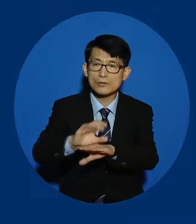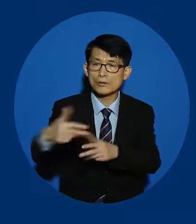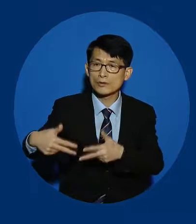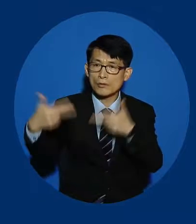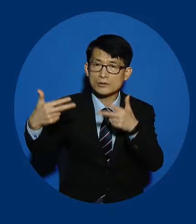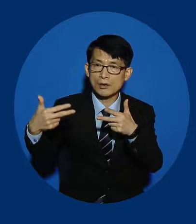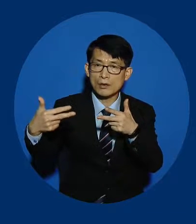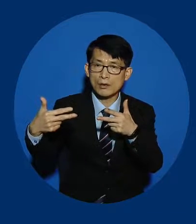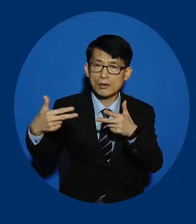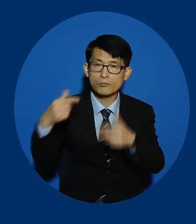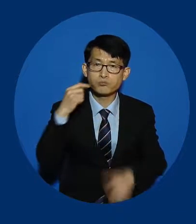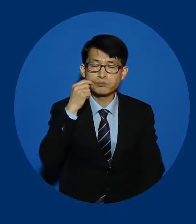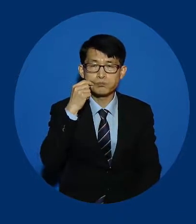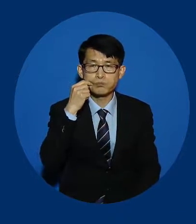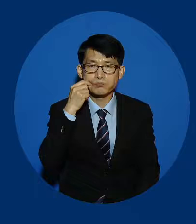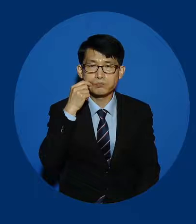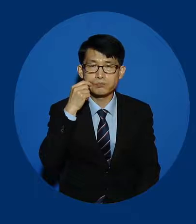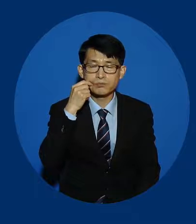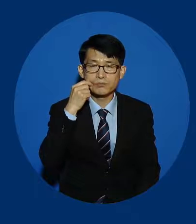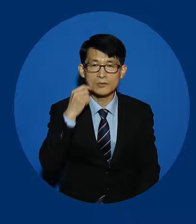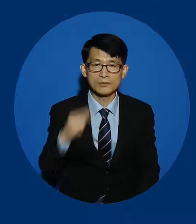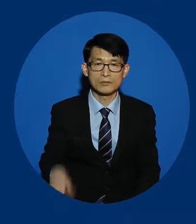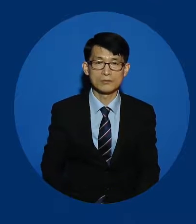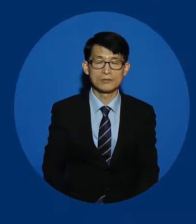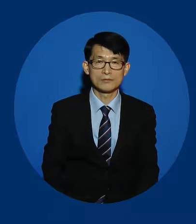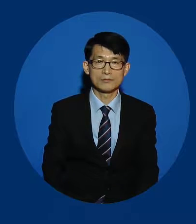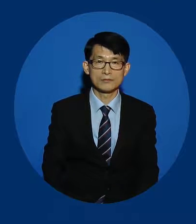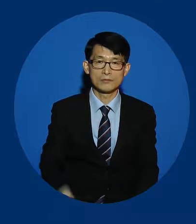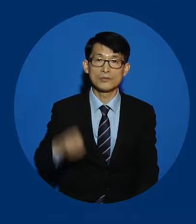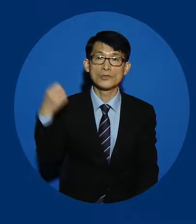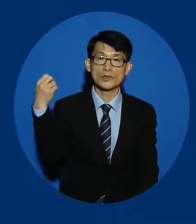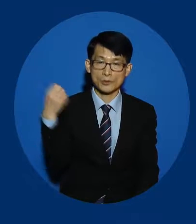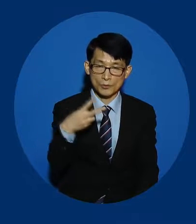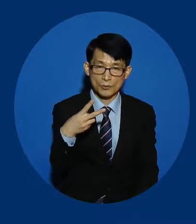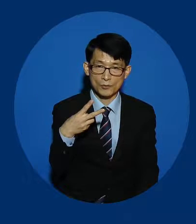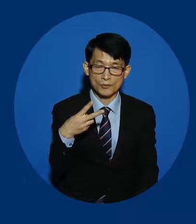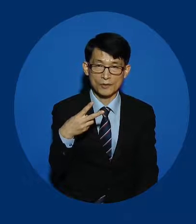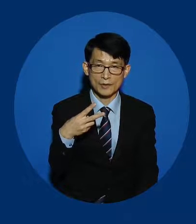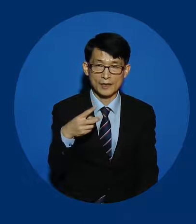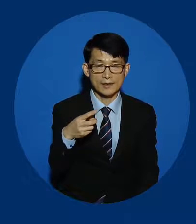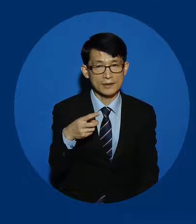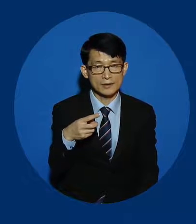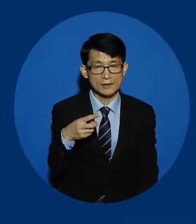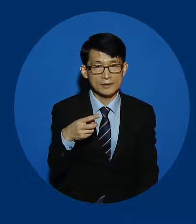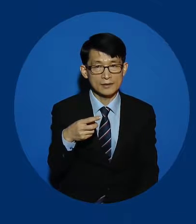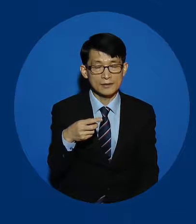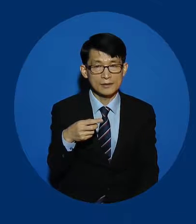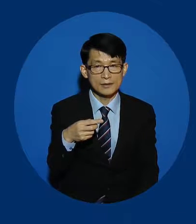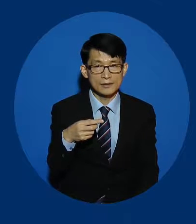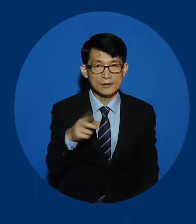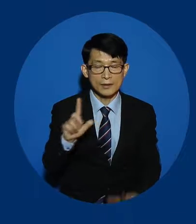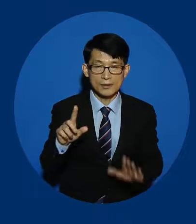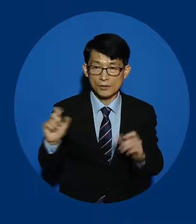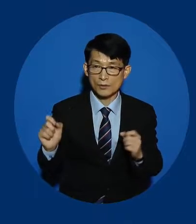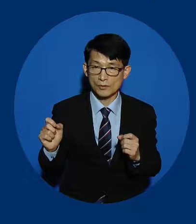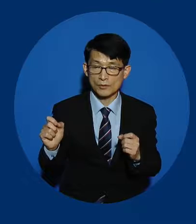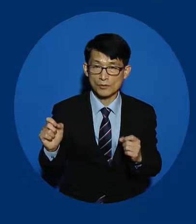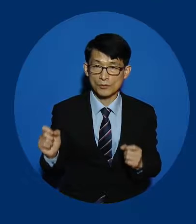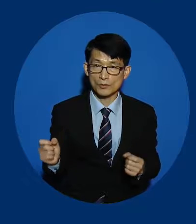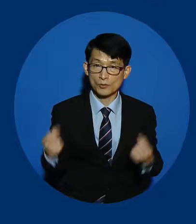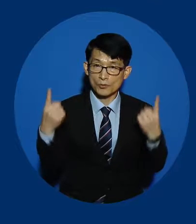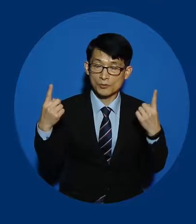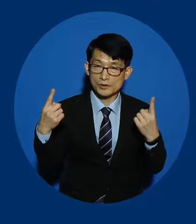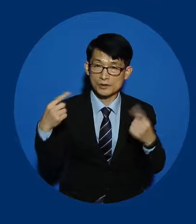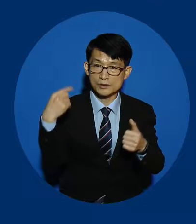안 돼요. PC를 통해서 모바일은 가능한데 그리고 그 이 접근이 좀 안 되다 보니까 동시 접속이 잘 안 돼서